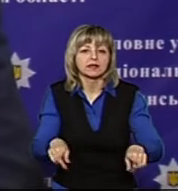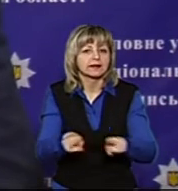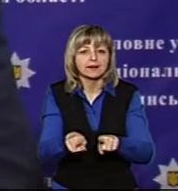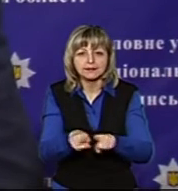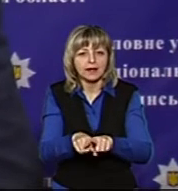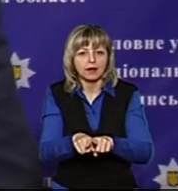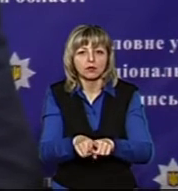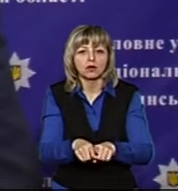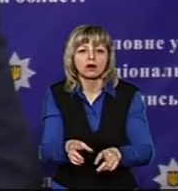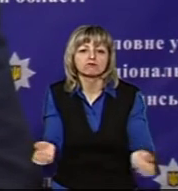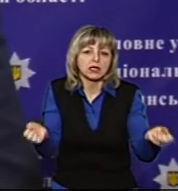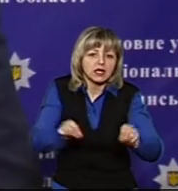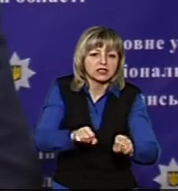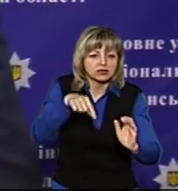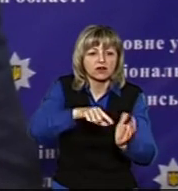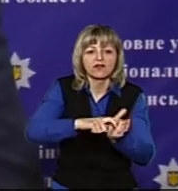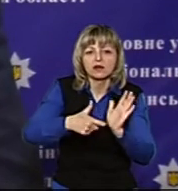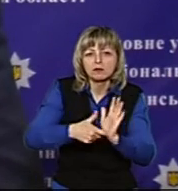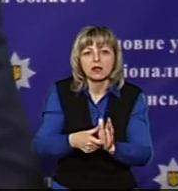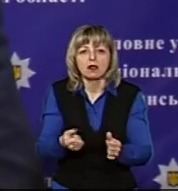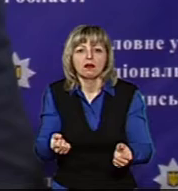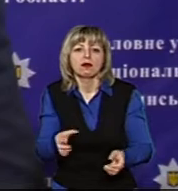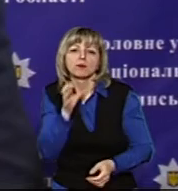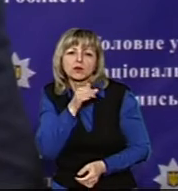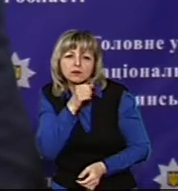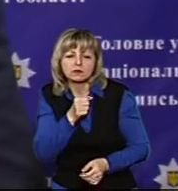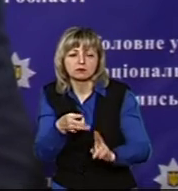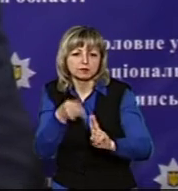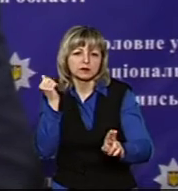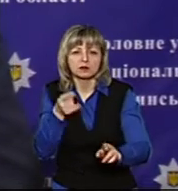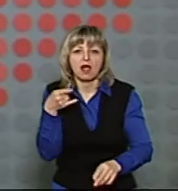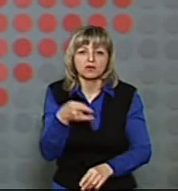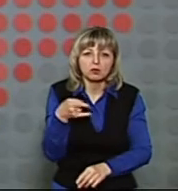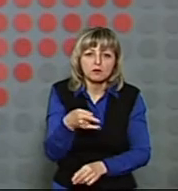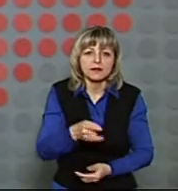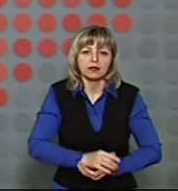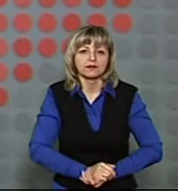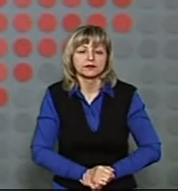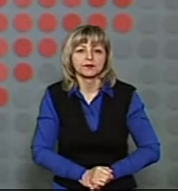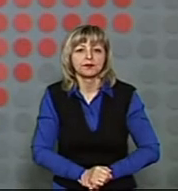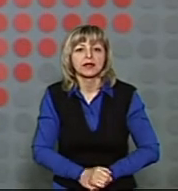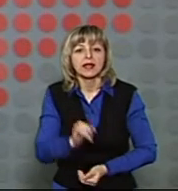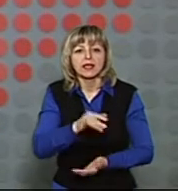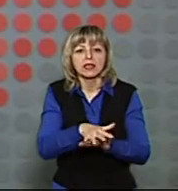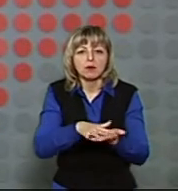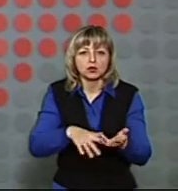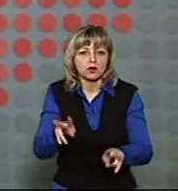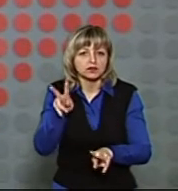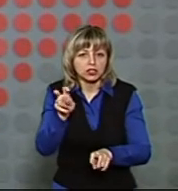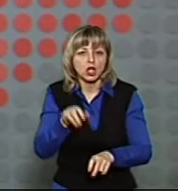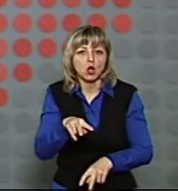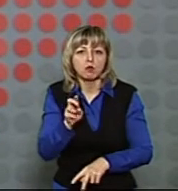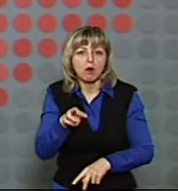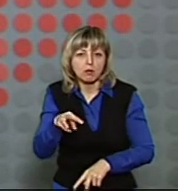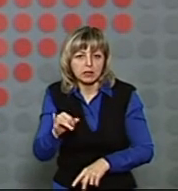само крадіжки з помешкань громадян, пограбування, крадіжки з автомобілів. І на продовження теми. У